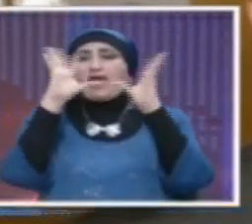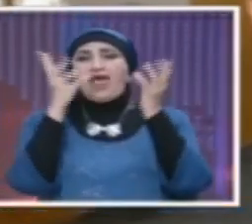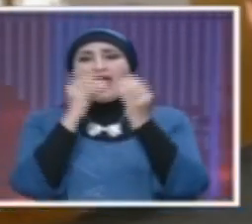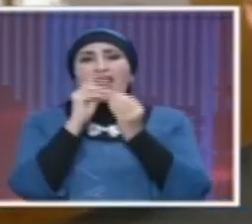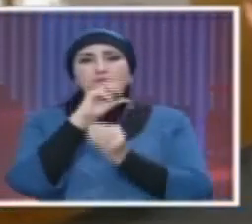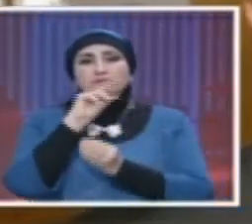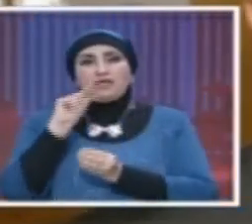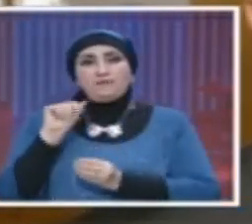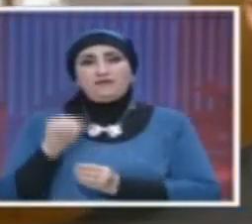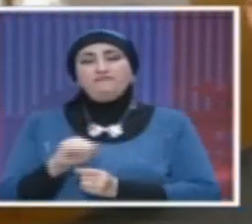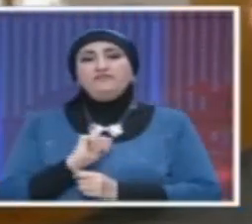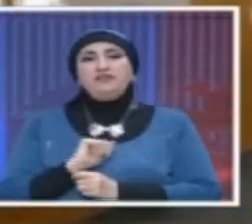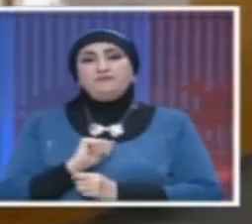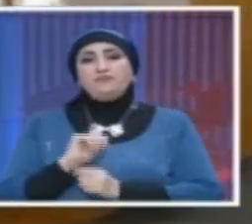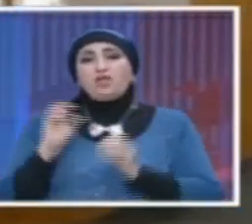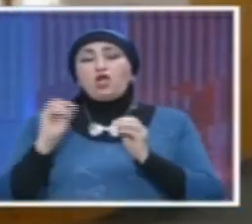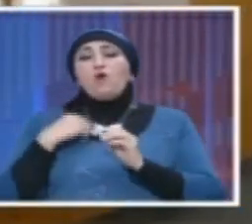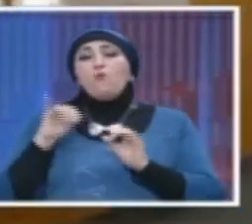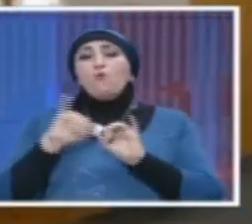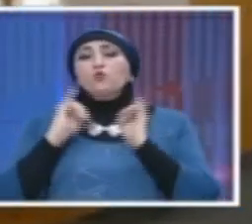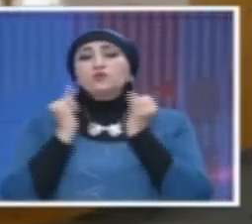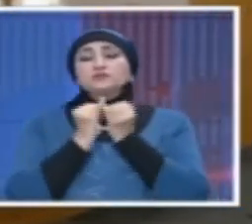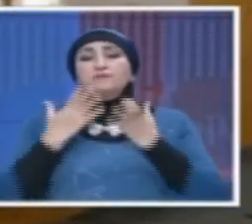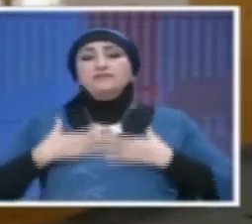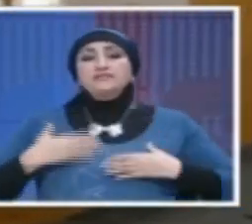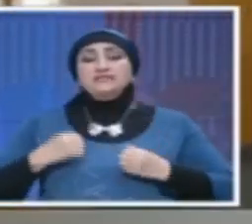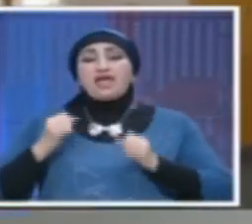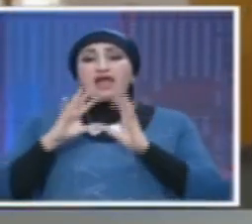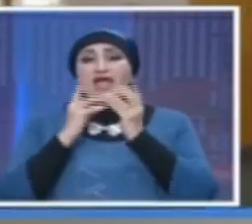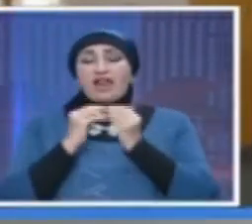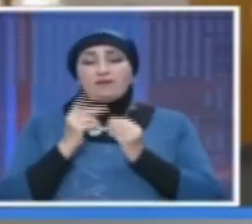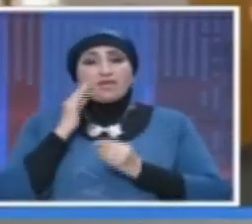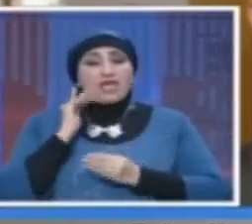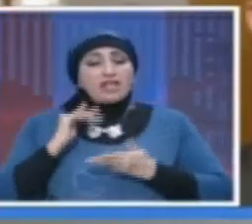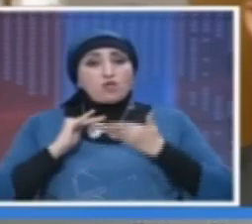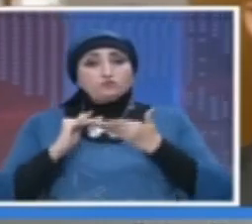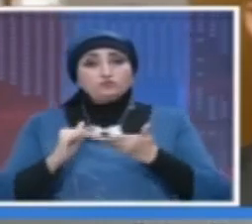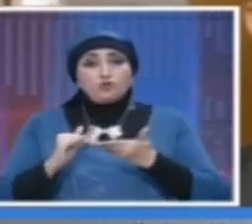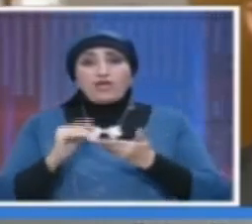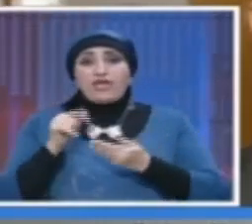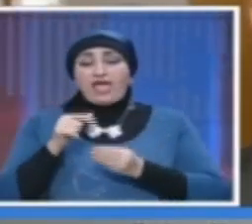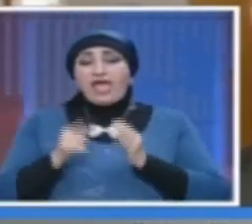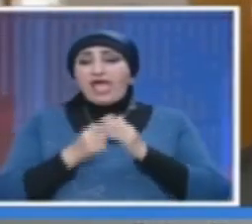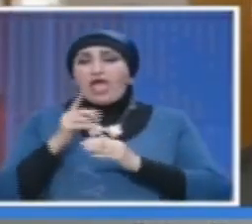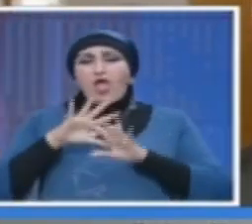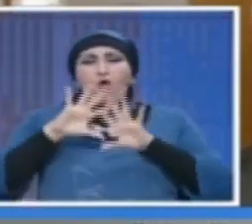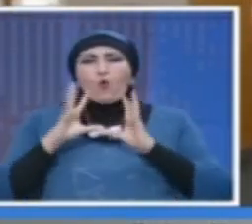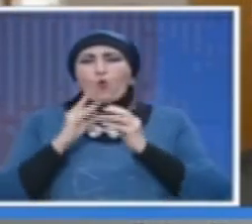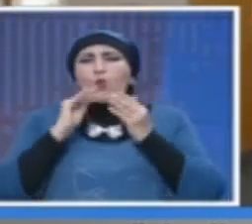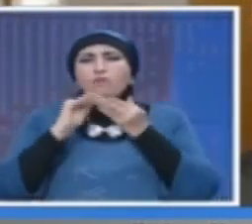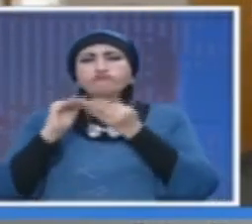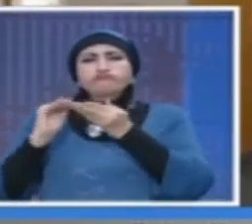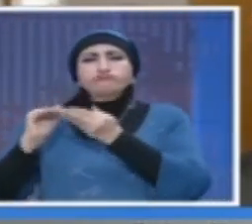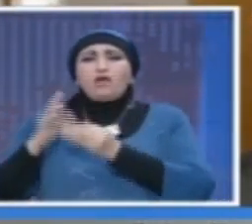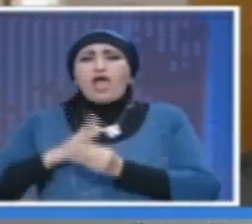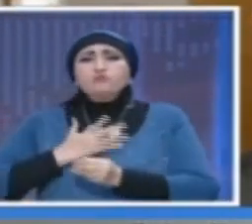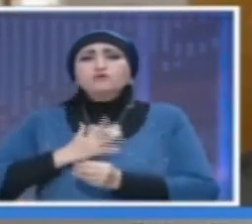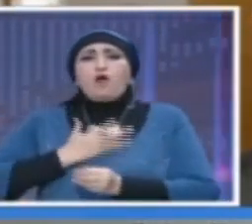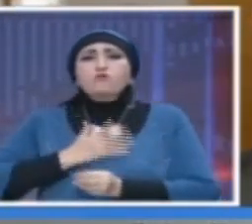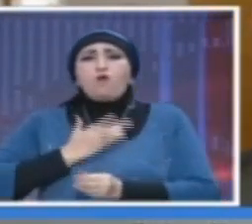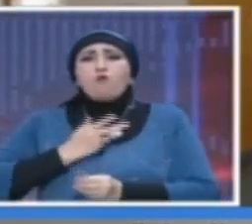في منظمة الصحة العالمية وفي العالم. التغطية الصحية الشاملة هي أنك تقدم كل الخدمات اللي الناس